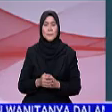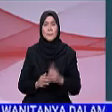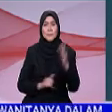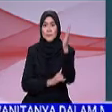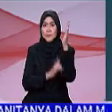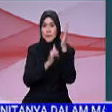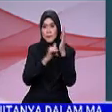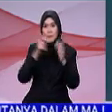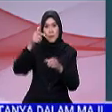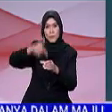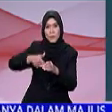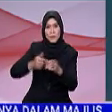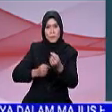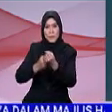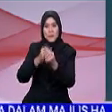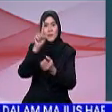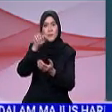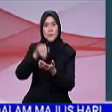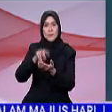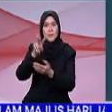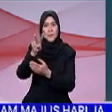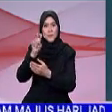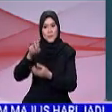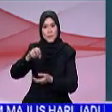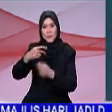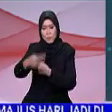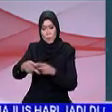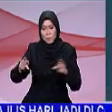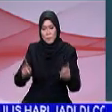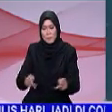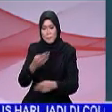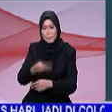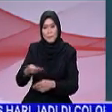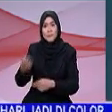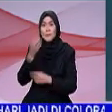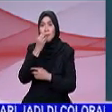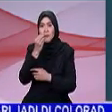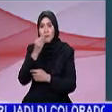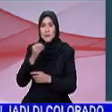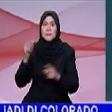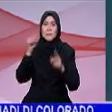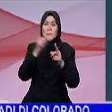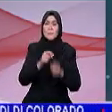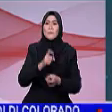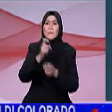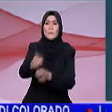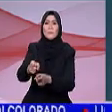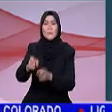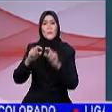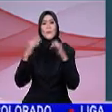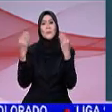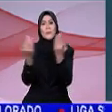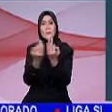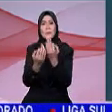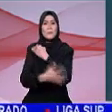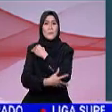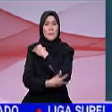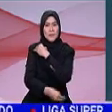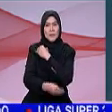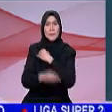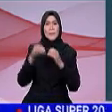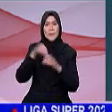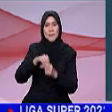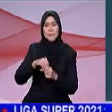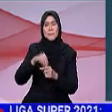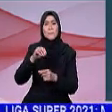Yayasan Petronas menyumbang 1,200 kotak barangan keperluan makanan kepada 1,200 keluarga kurang berkemampuan dalam